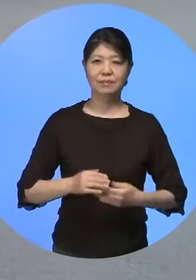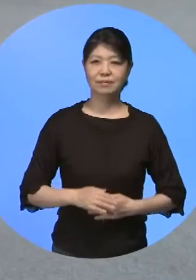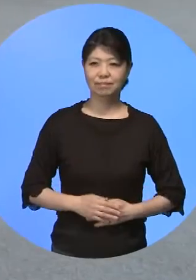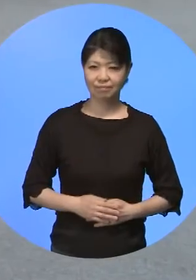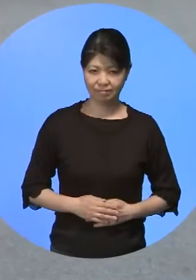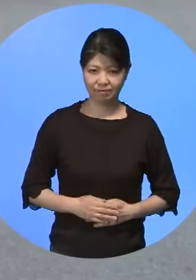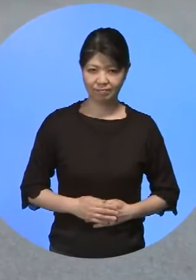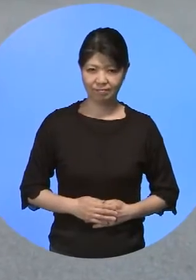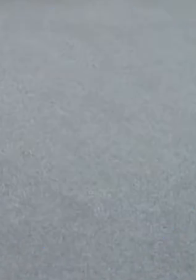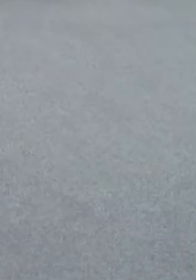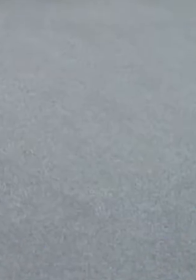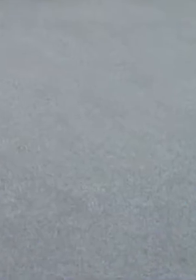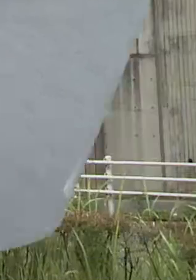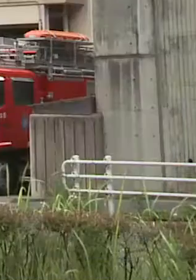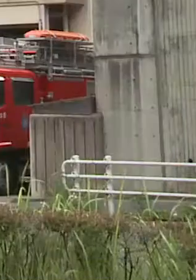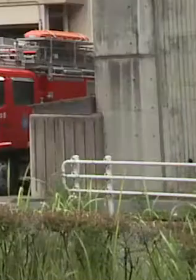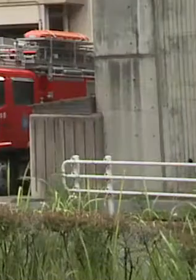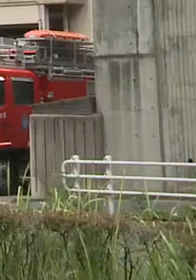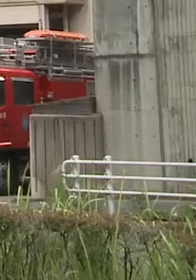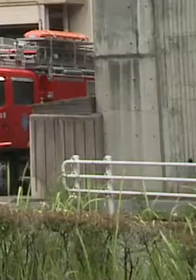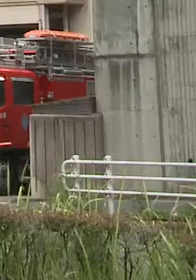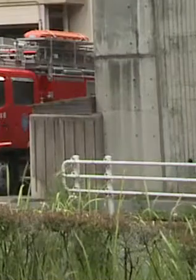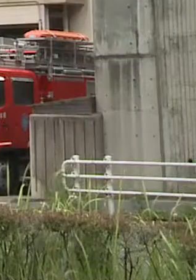のプロジェクトに決まりました。